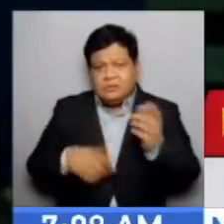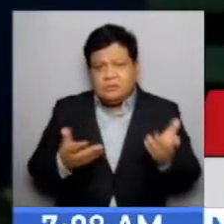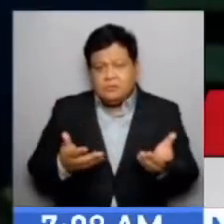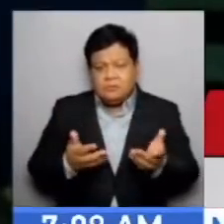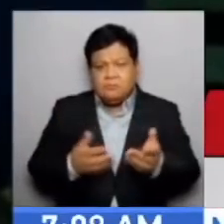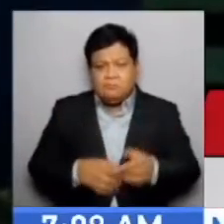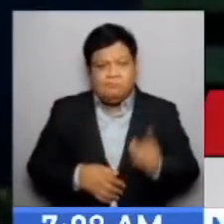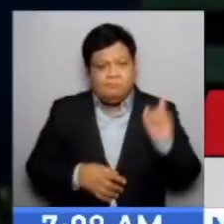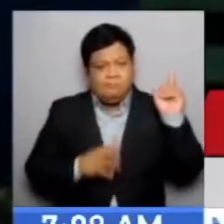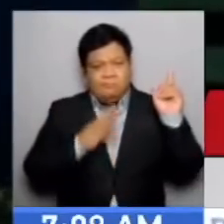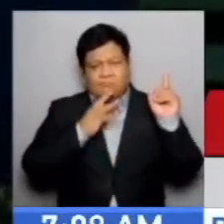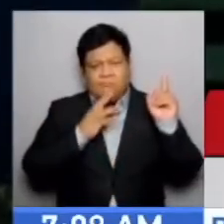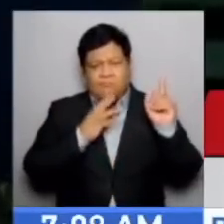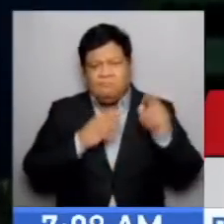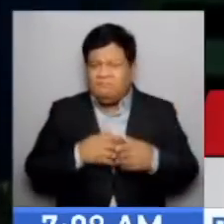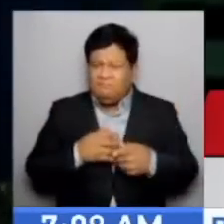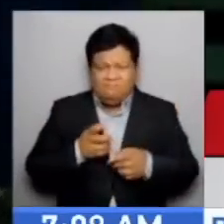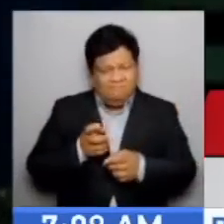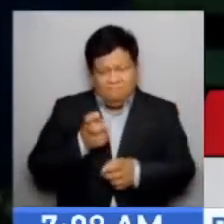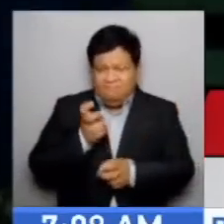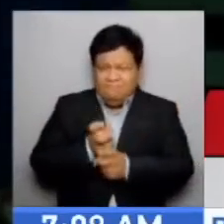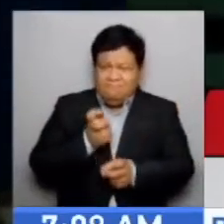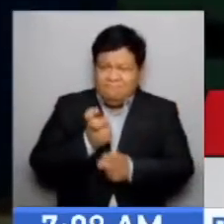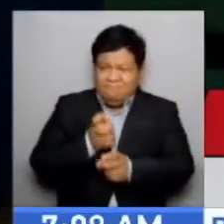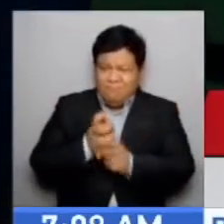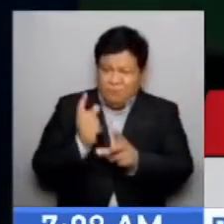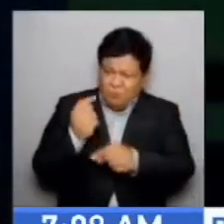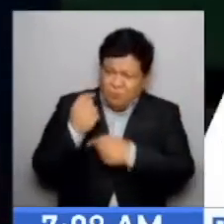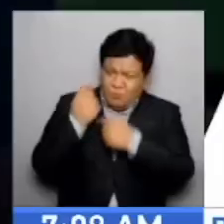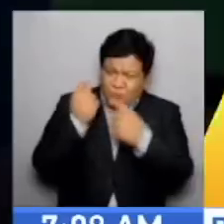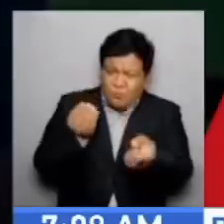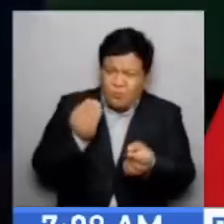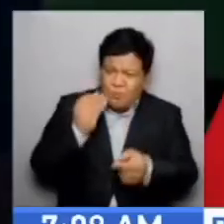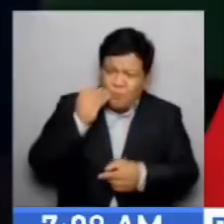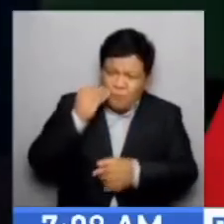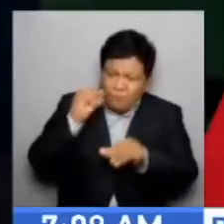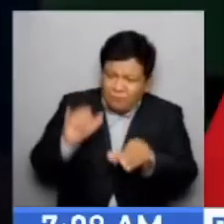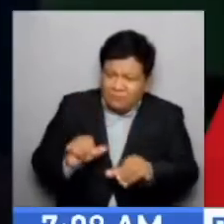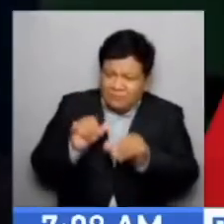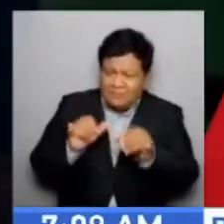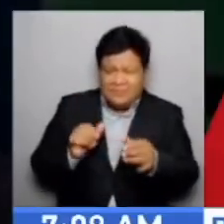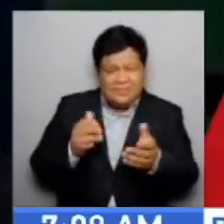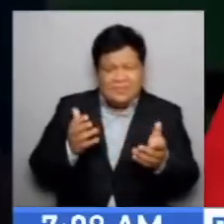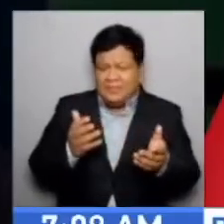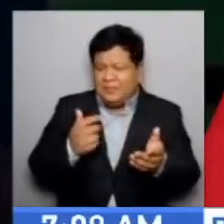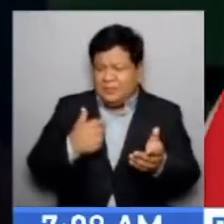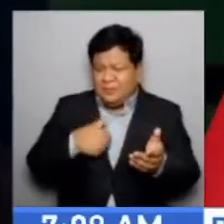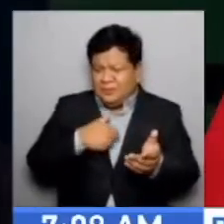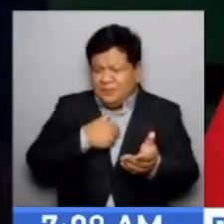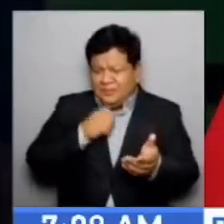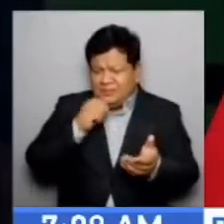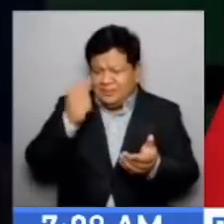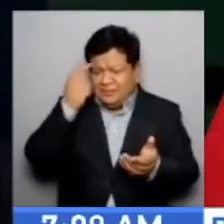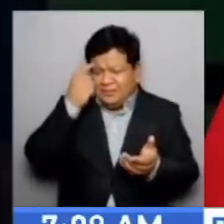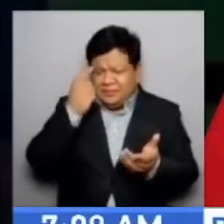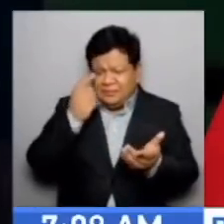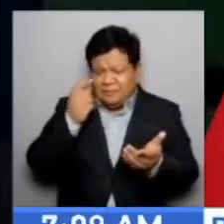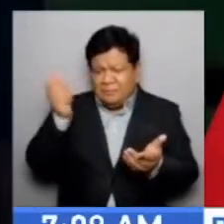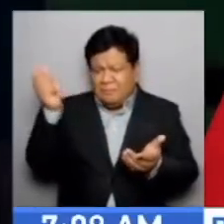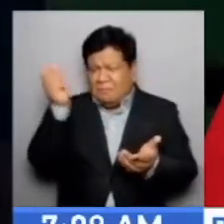po kami sa bahay namin. Hindi po namin maisip bakit biglang pangyari.